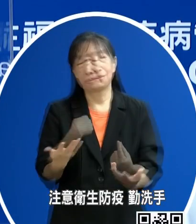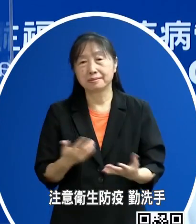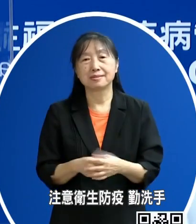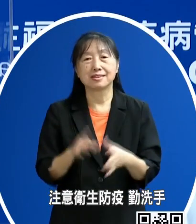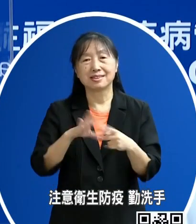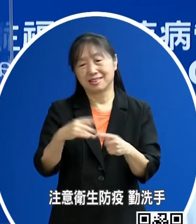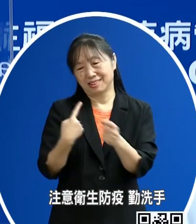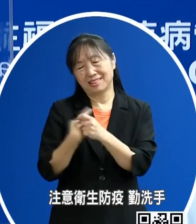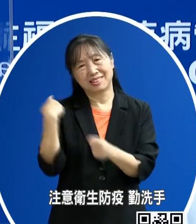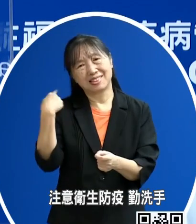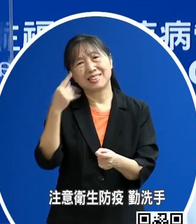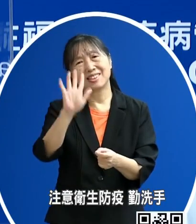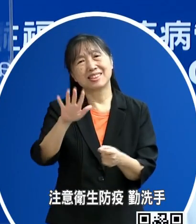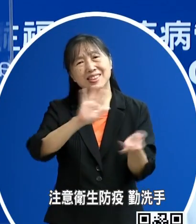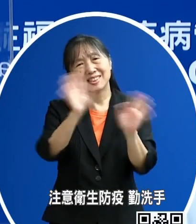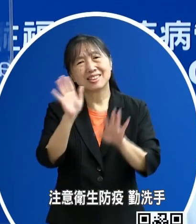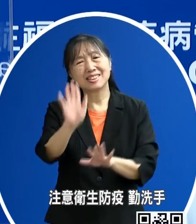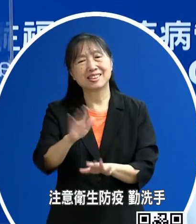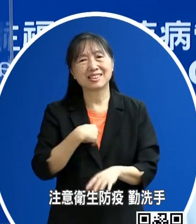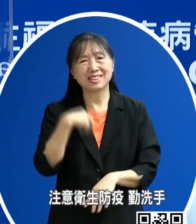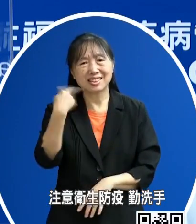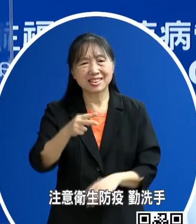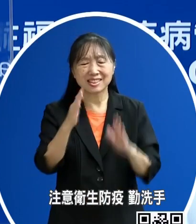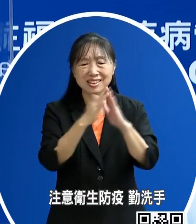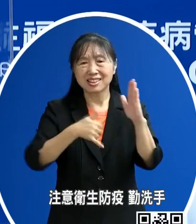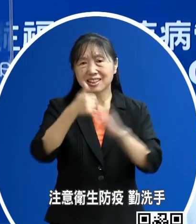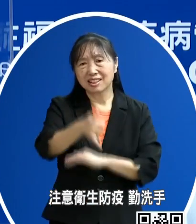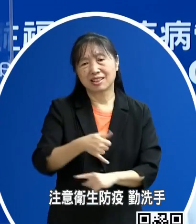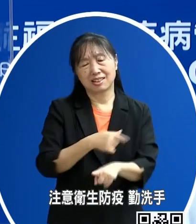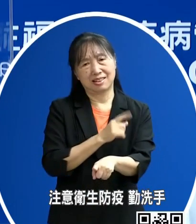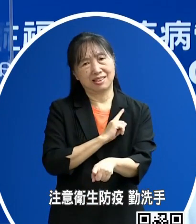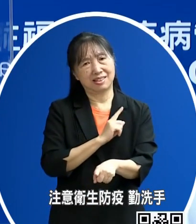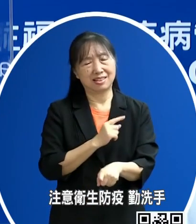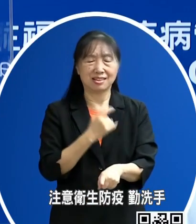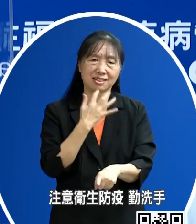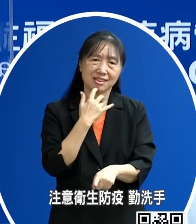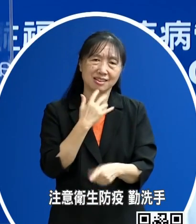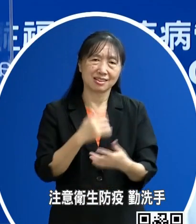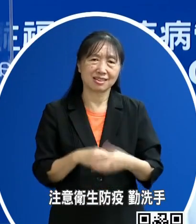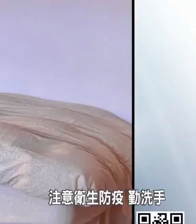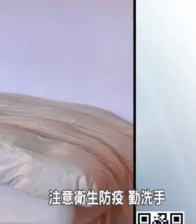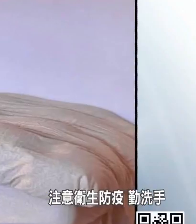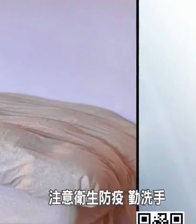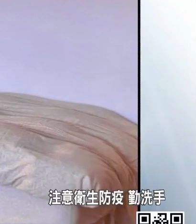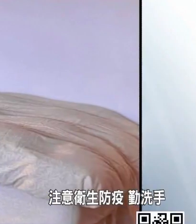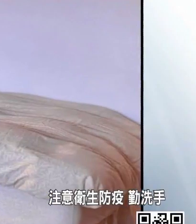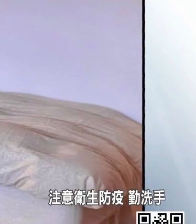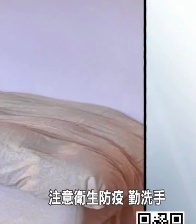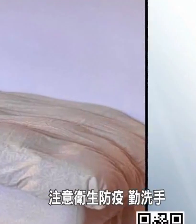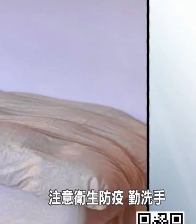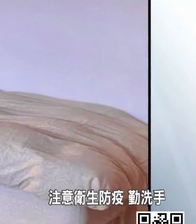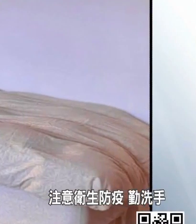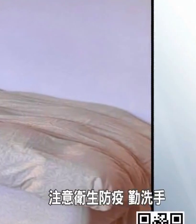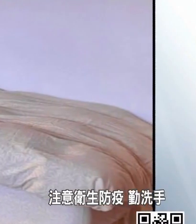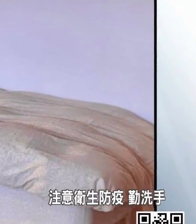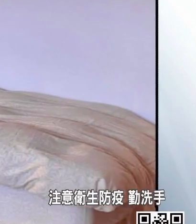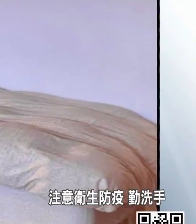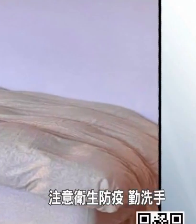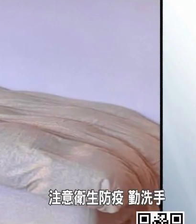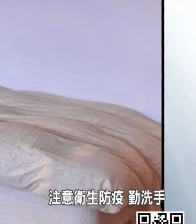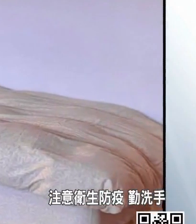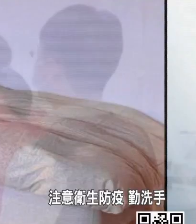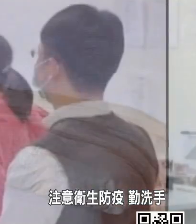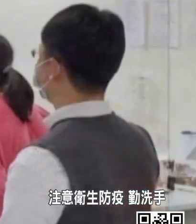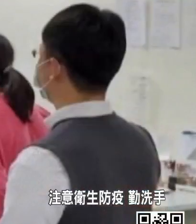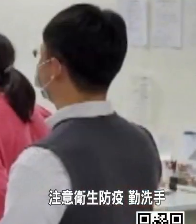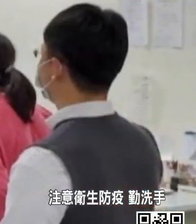怕死，你还要到家里串门子，那就有这样的情况，15万到100万嘛。 居检外住疾检所首日